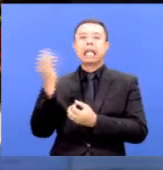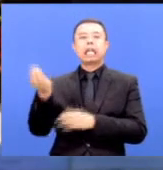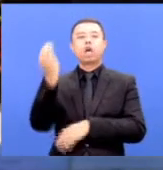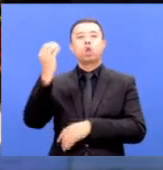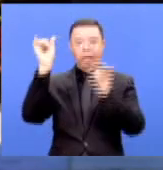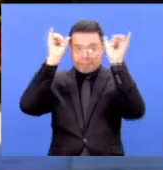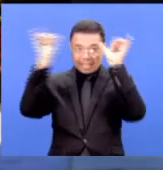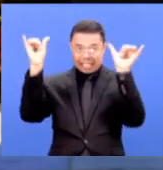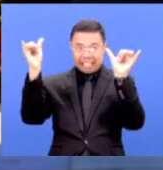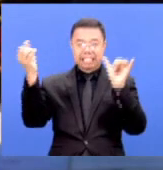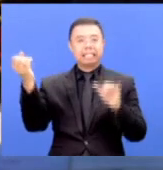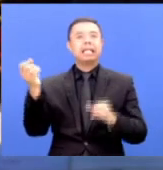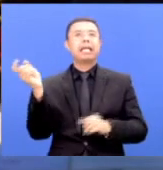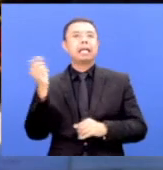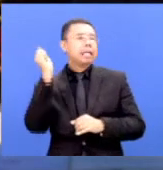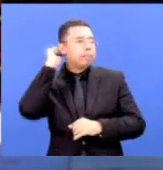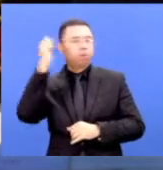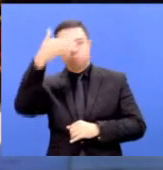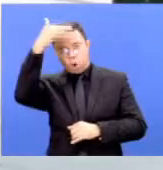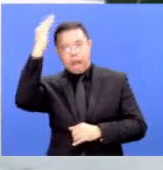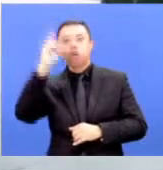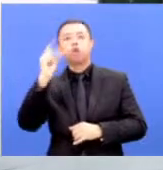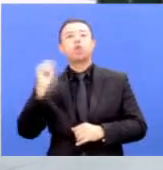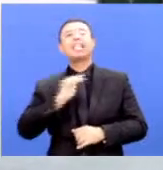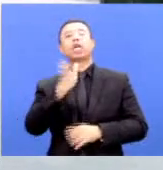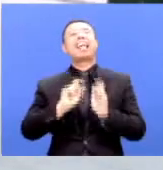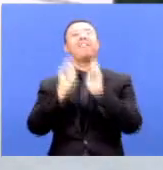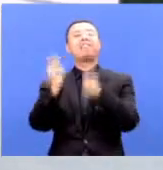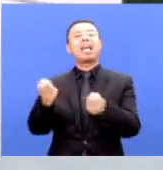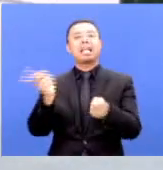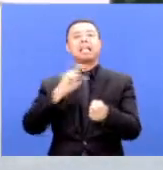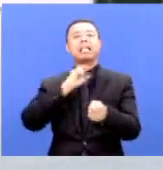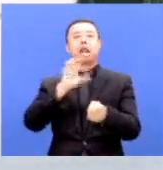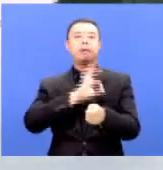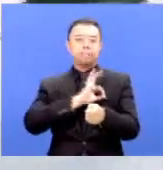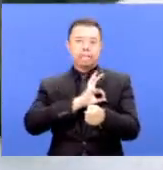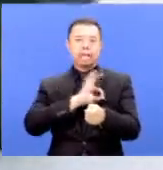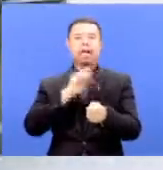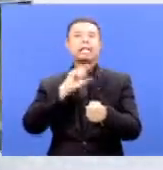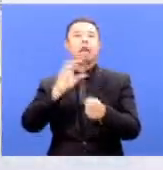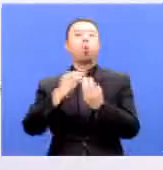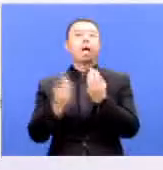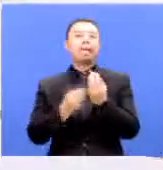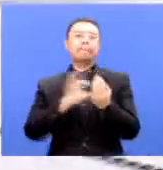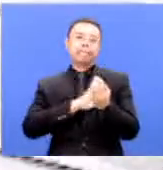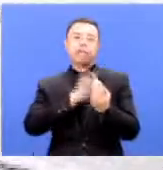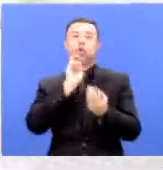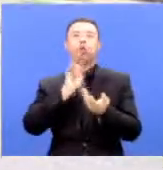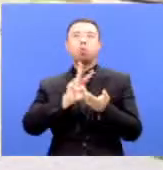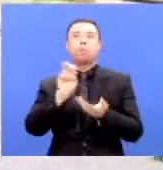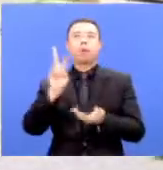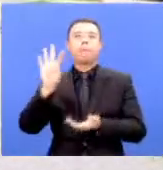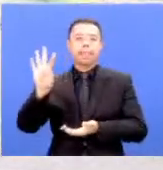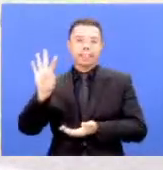PDI Perjuangan Puan Maharani untuk mendaftarkan diri sebagai bakal calon wakil presiden di Pilpres